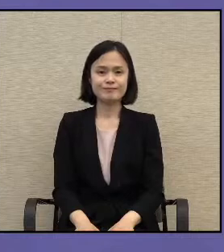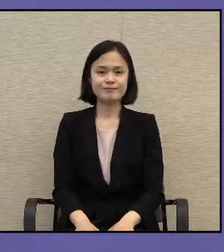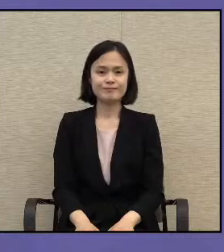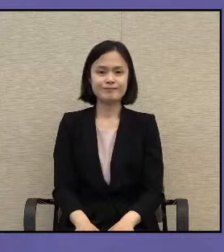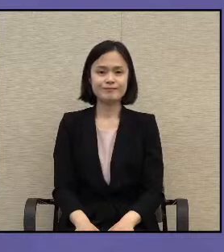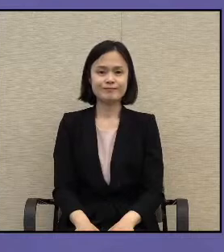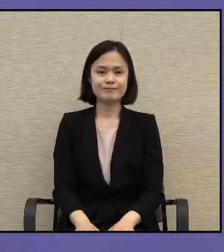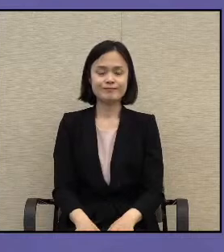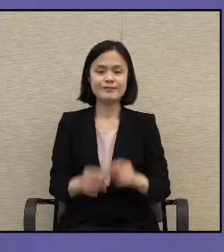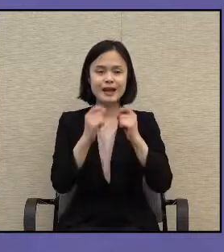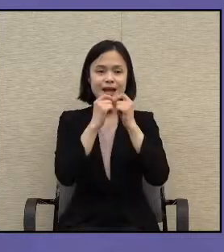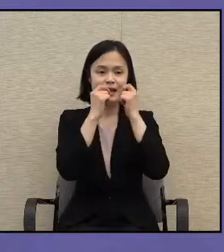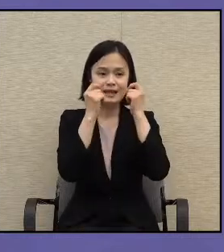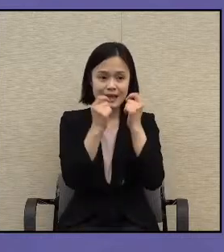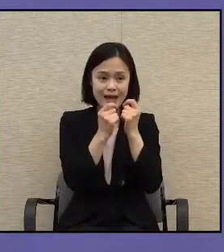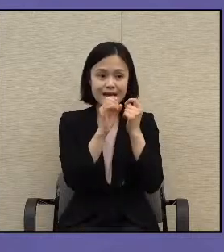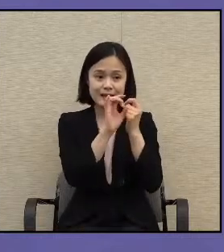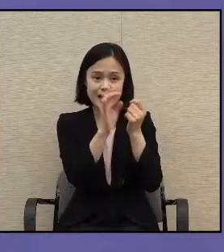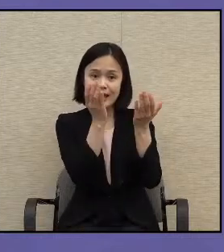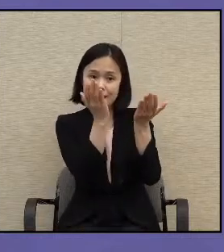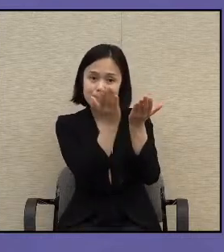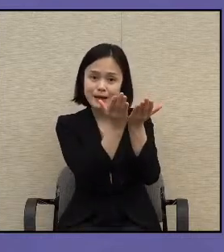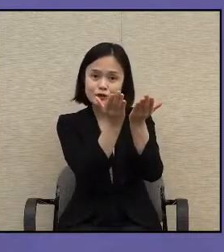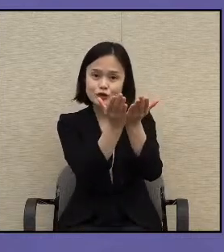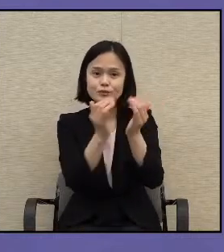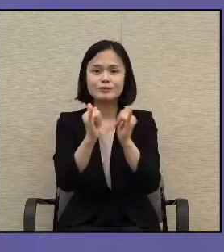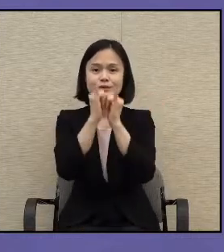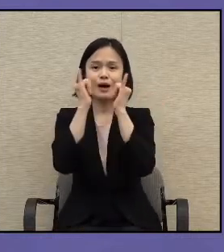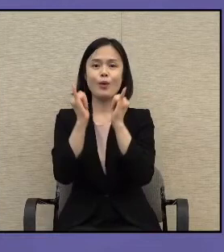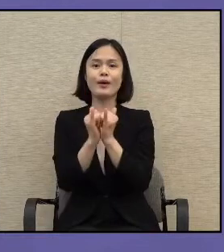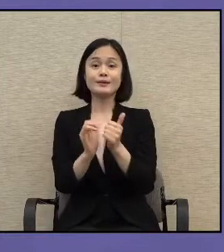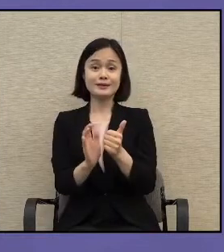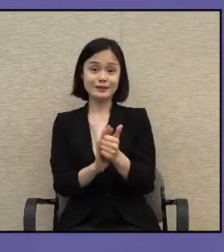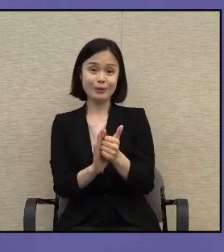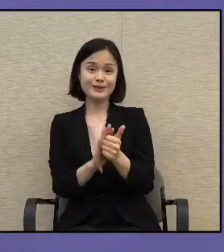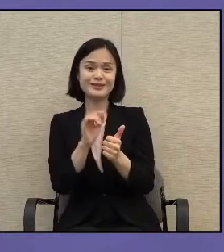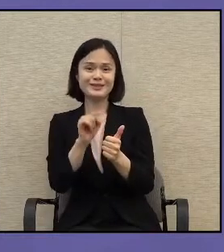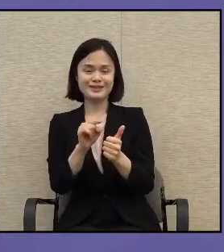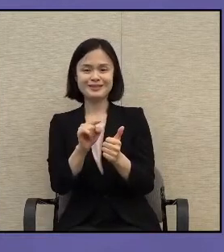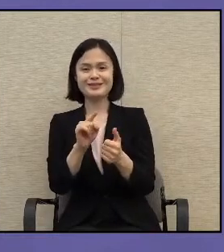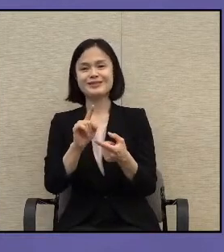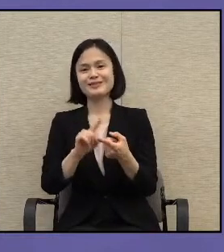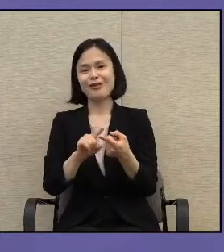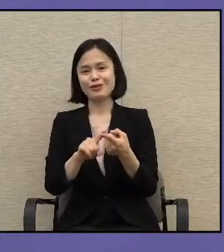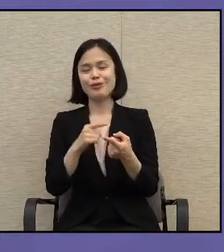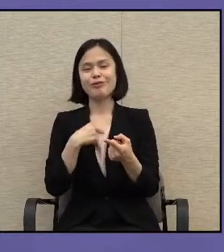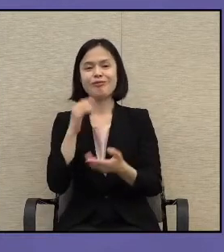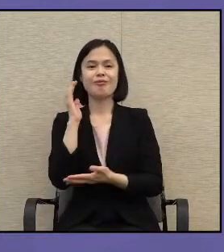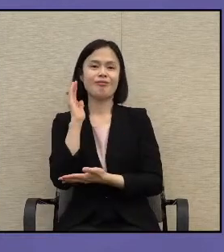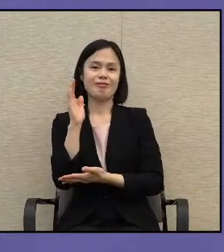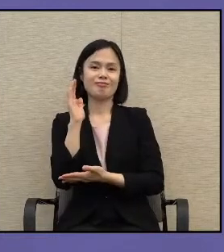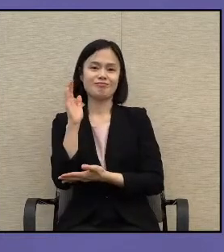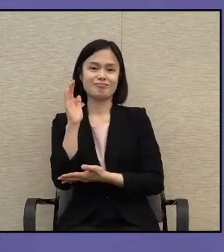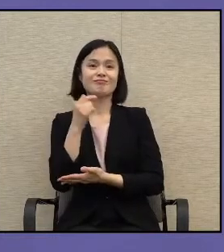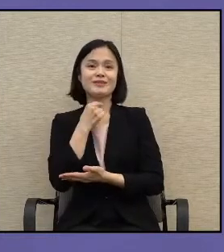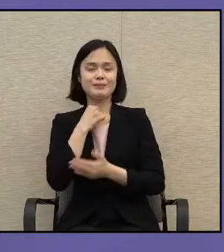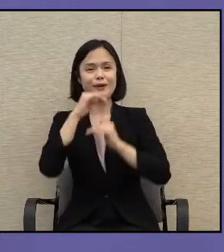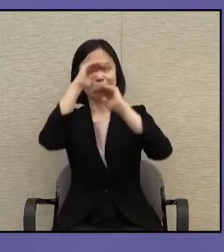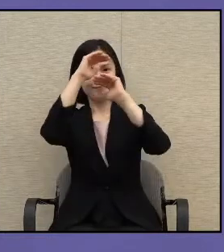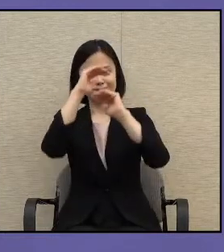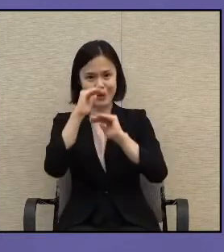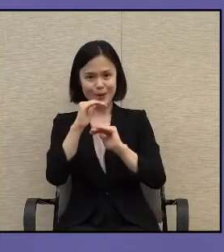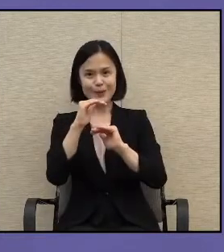소셜 서비스 제가 이 이야기를 하기 위해서 앞에서도 이제 사회적 차원의 그런